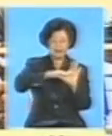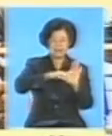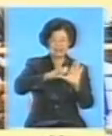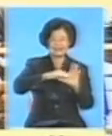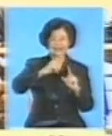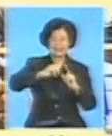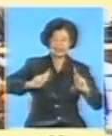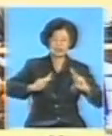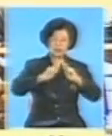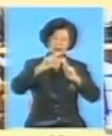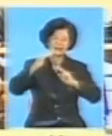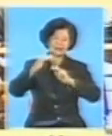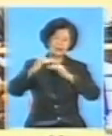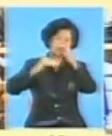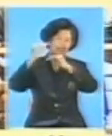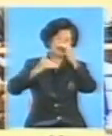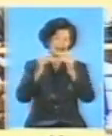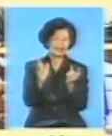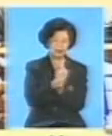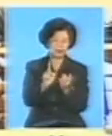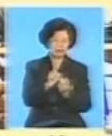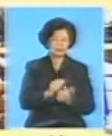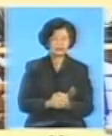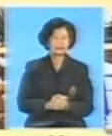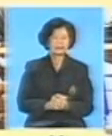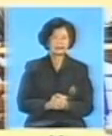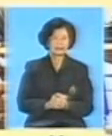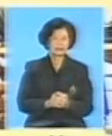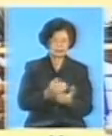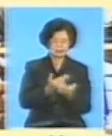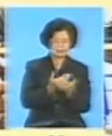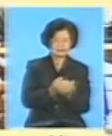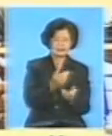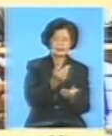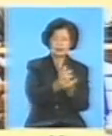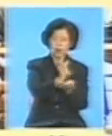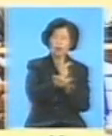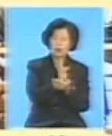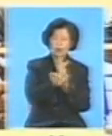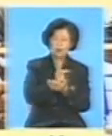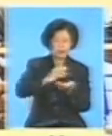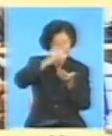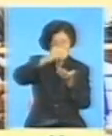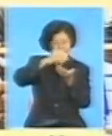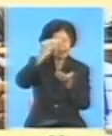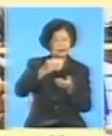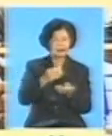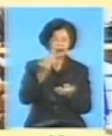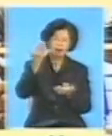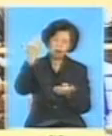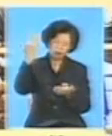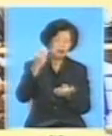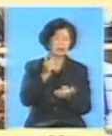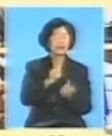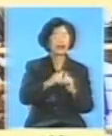นุษย์รัฐบาลจะปรับปรุงบูรณาการการกู้ยืมเงินเพื่อการศึกษาจะดูที่ว่าไอ้ที่เป็นนี่อยู่แล้วเดิมจะทำยังไงจะจัดส